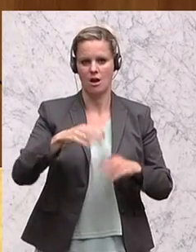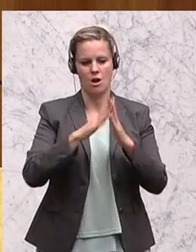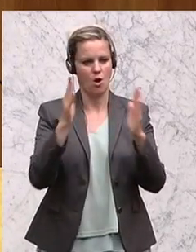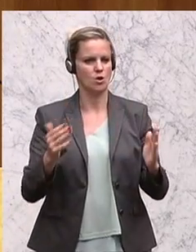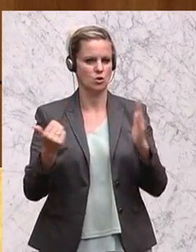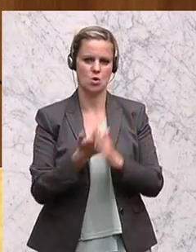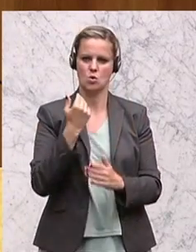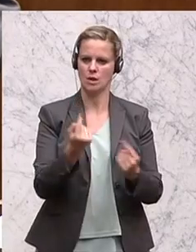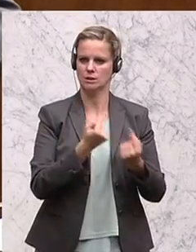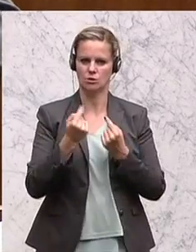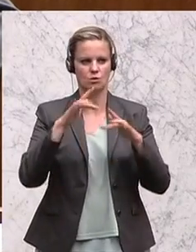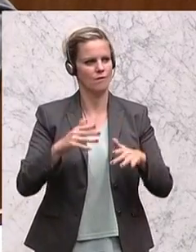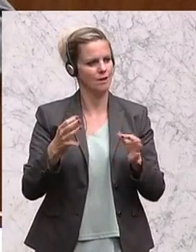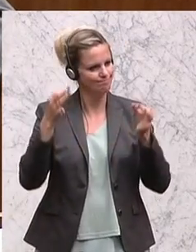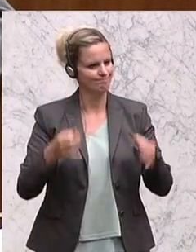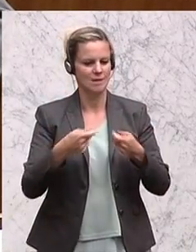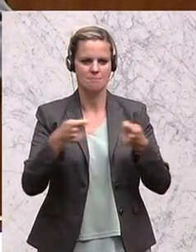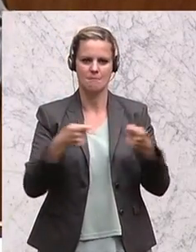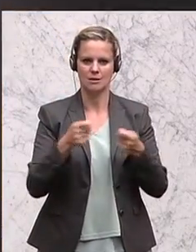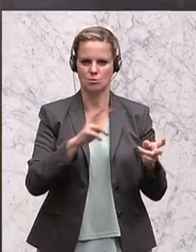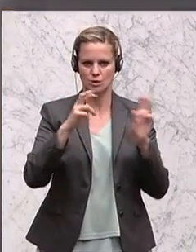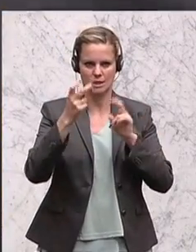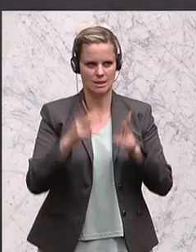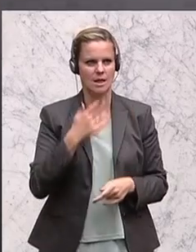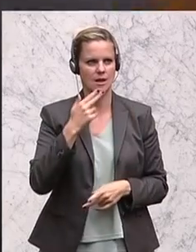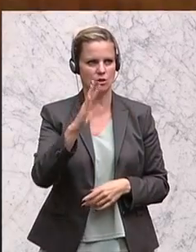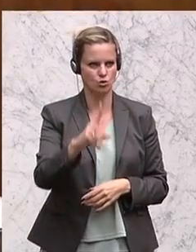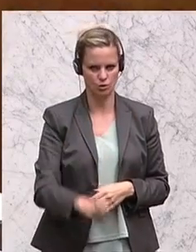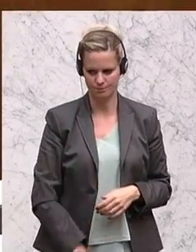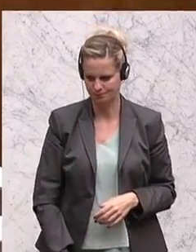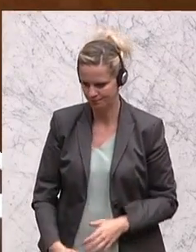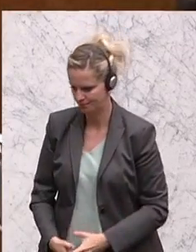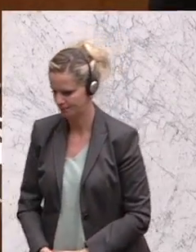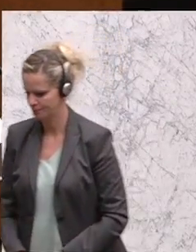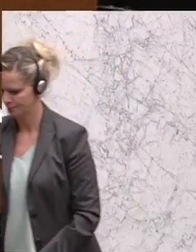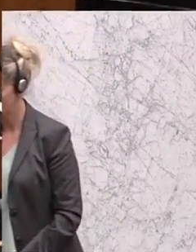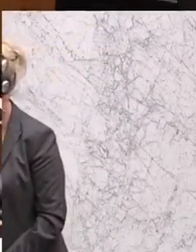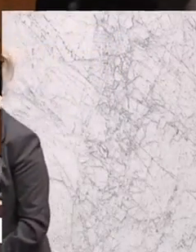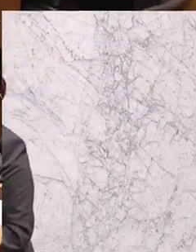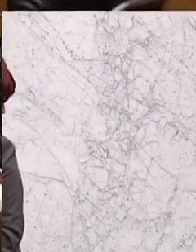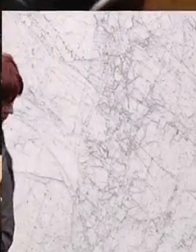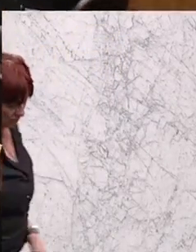Hause haben, um die richtigen Maßnahmen zu ergreifen. Dankeschön. Das war Wendelin Mölzer von der FPÖ.